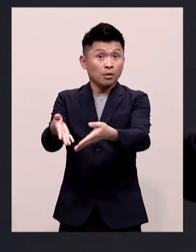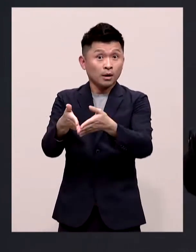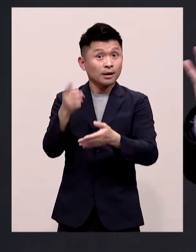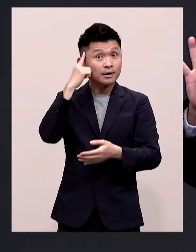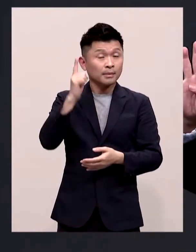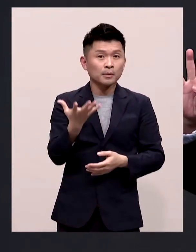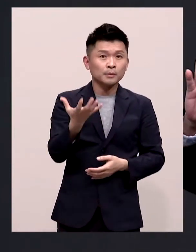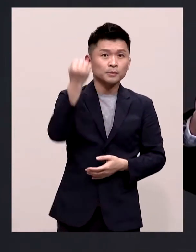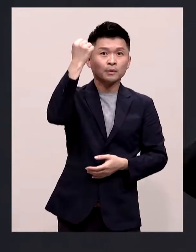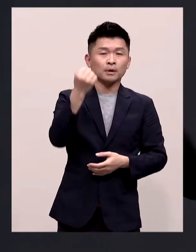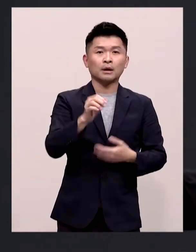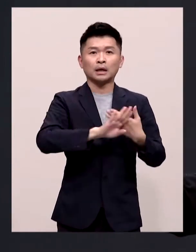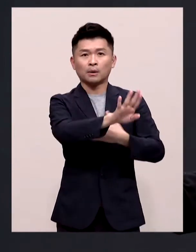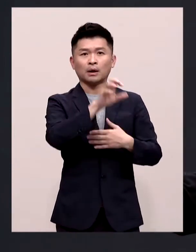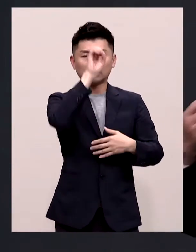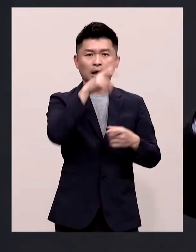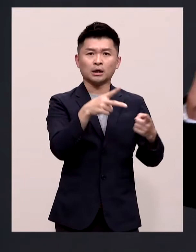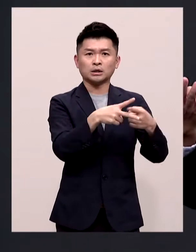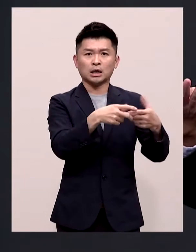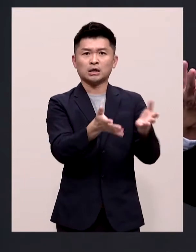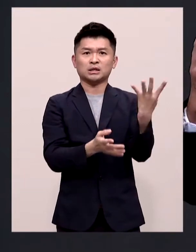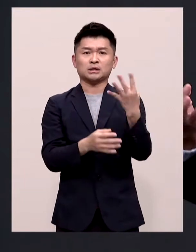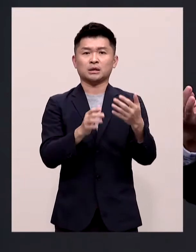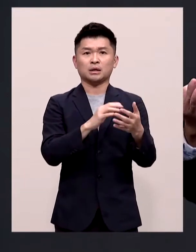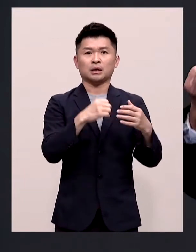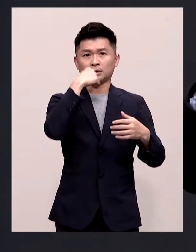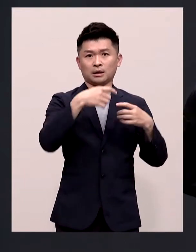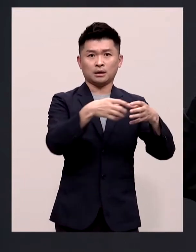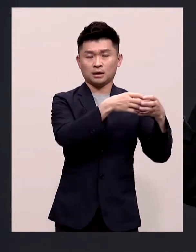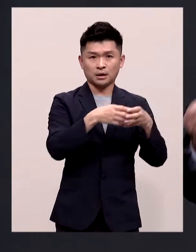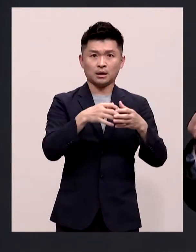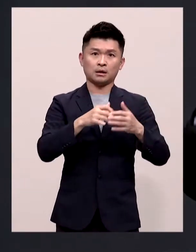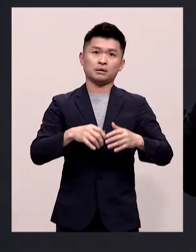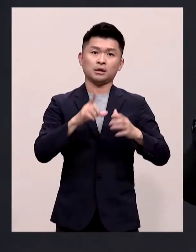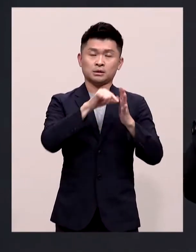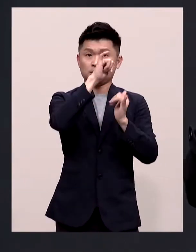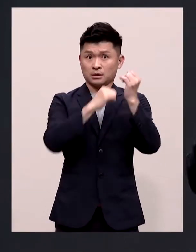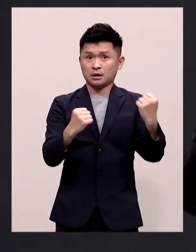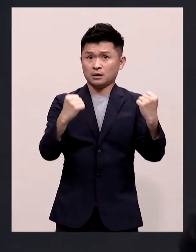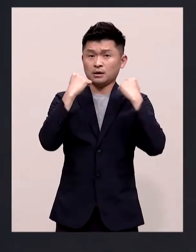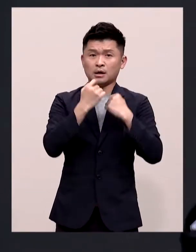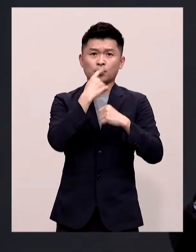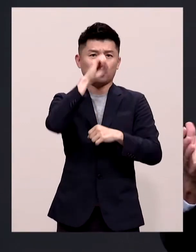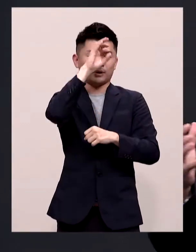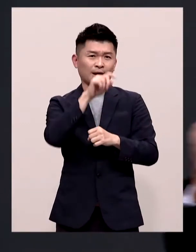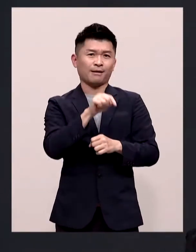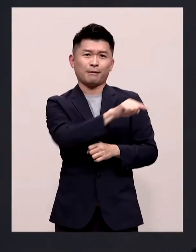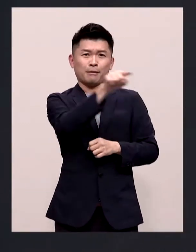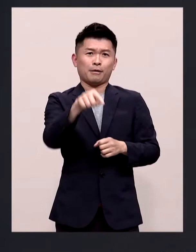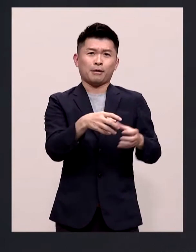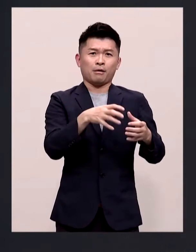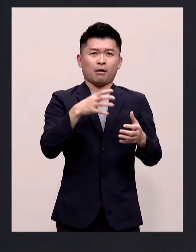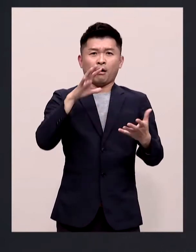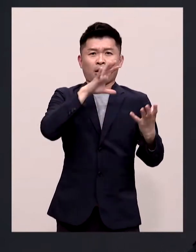把反歸的四個首黨都要消滅包括台南黨 紀進黨時代力量 包括綠黨這都面臨